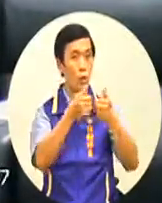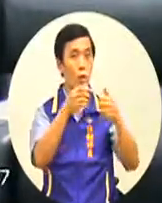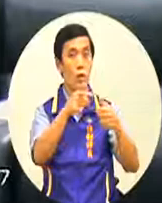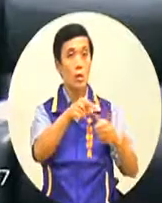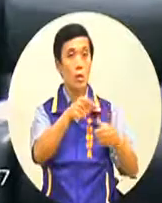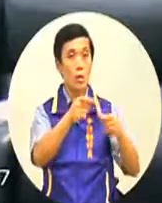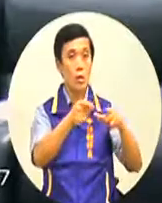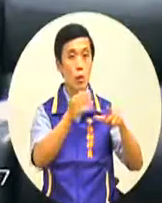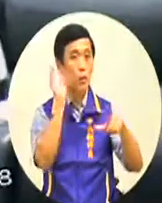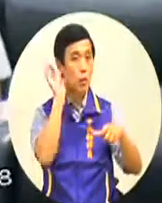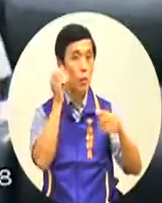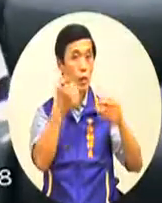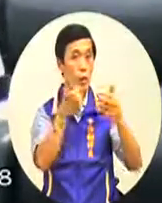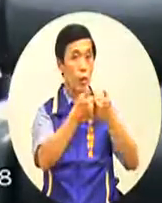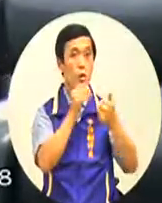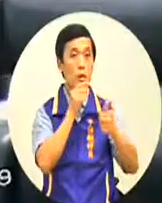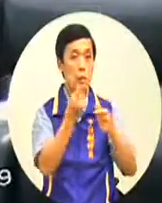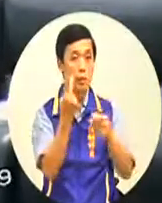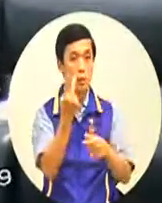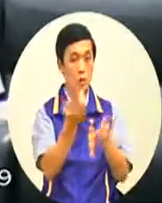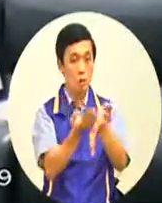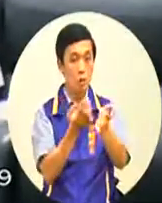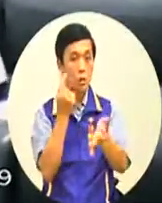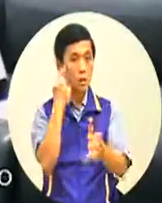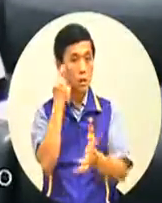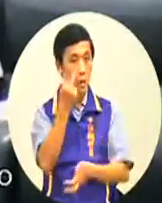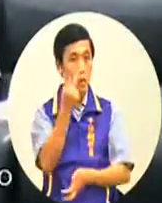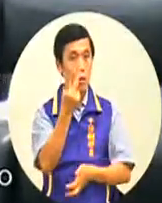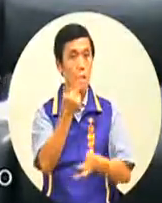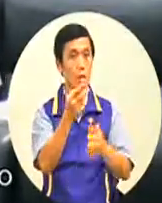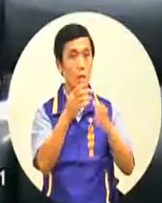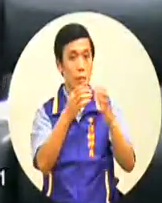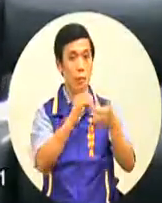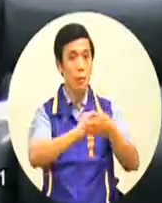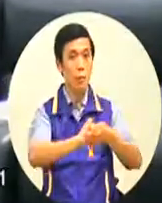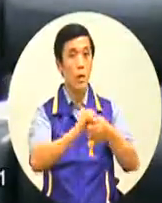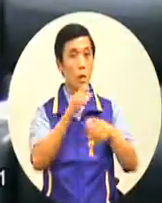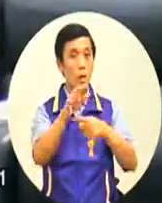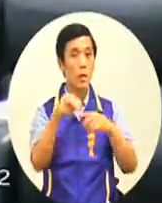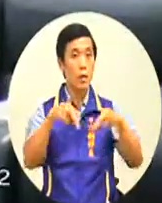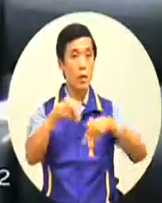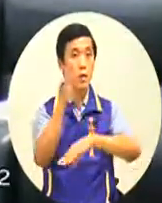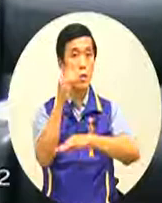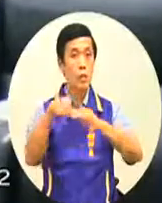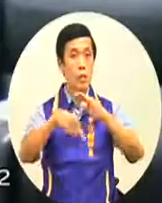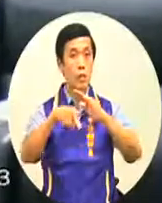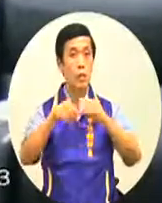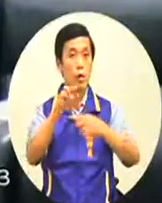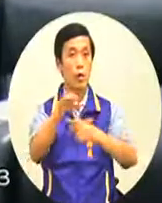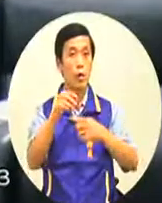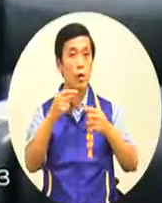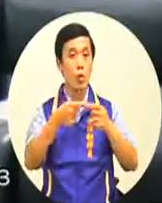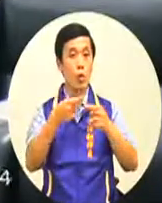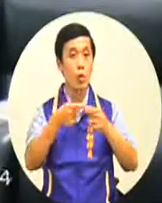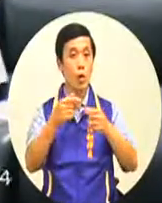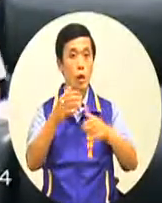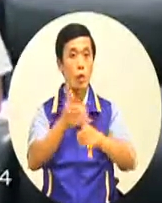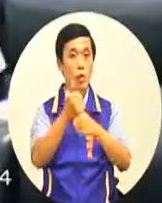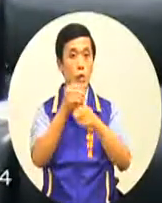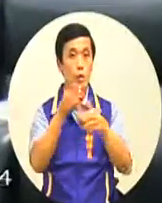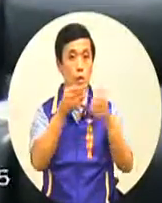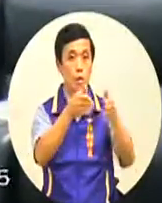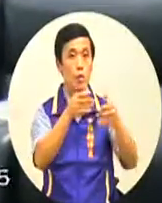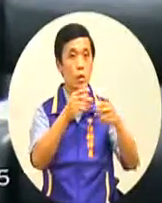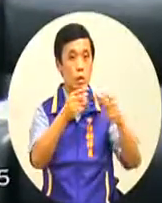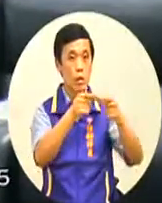定？是前2天才决定。行政院那个农粮署他们就要弄一个叫日本食品是否开放进口公听